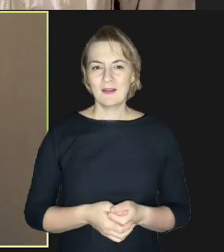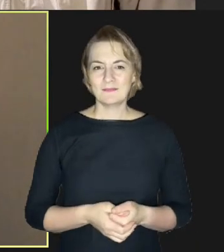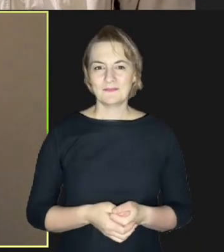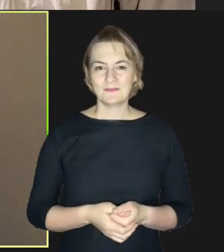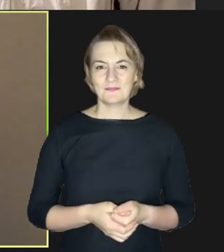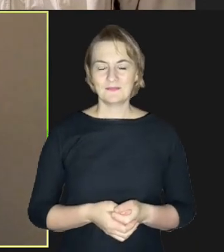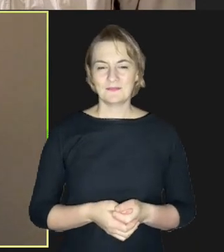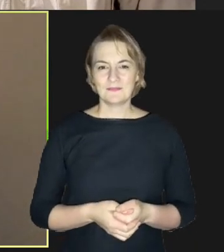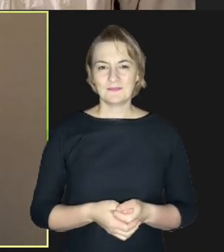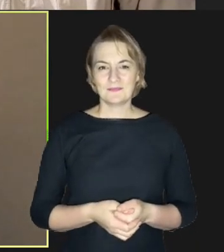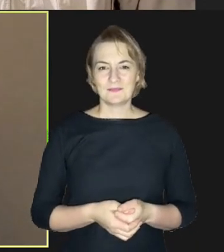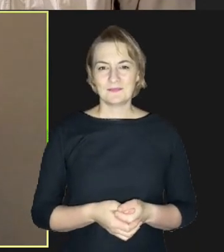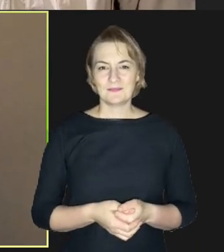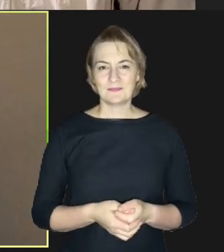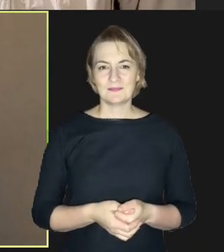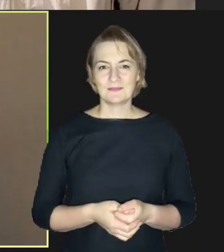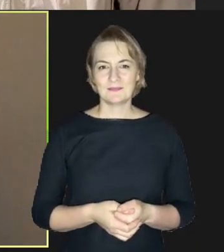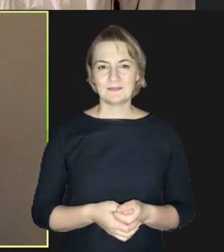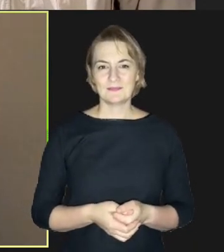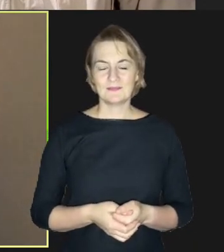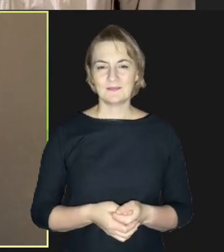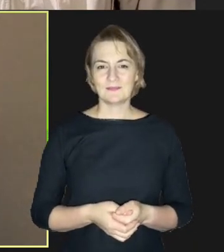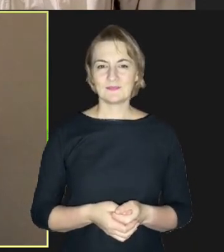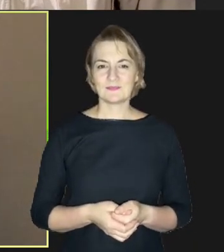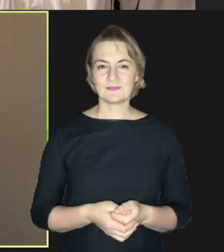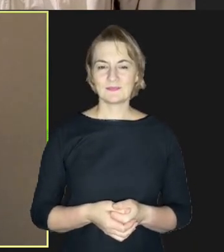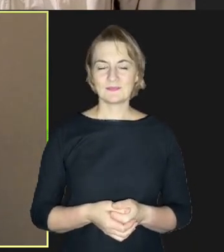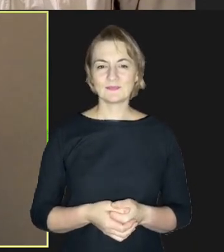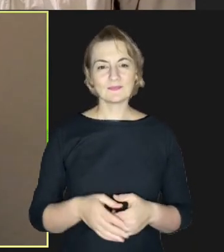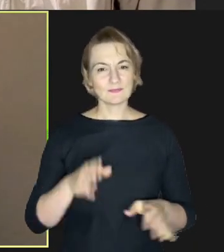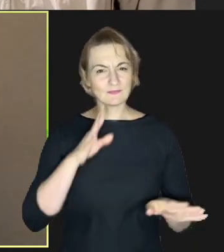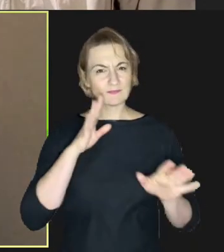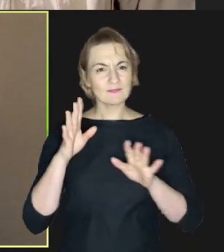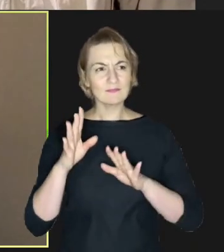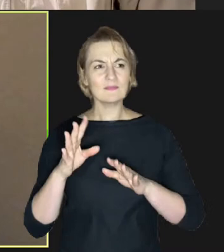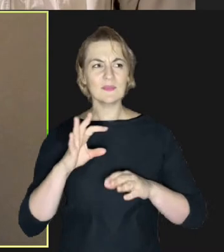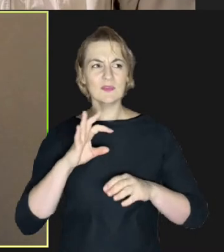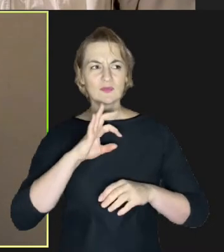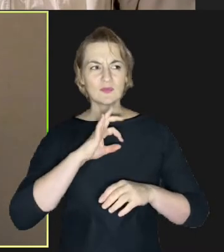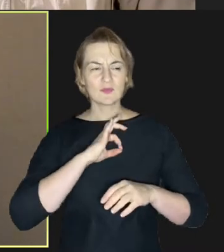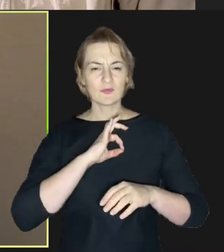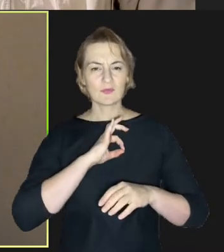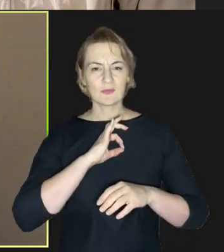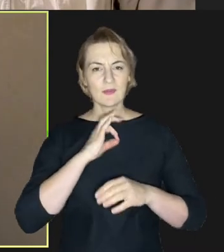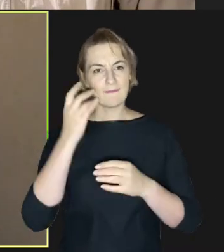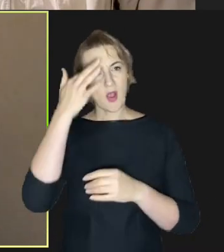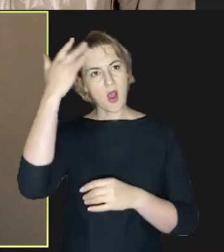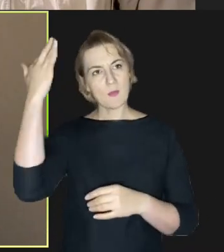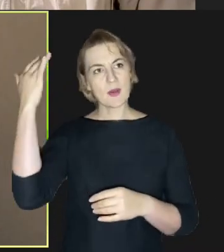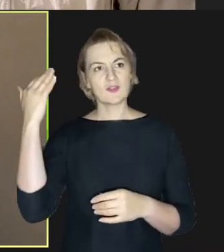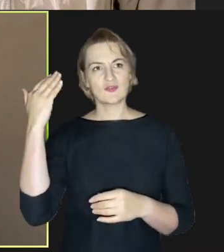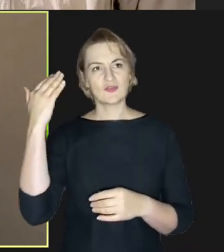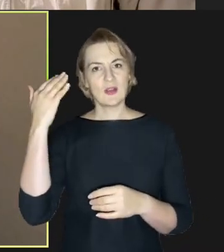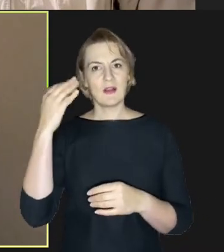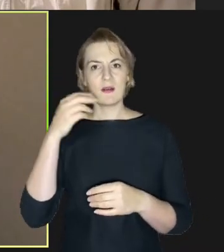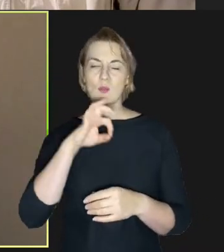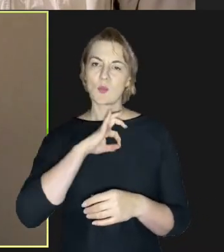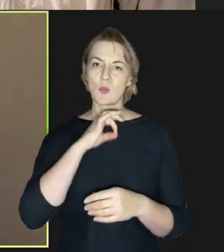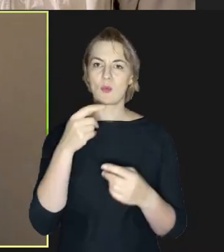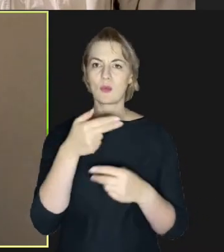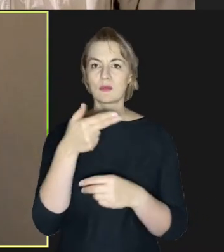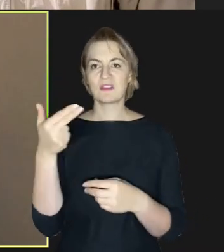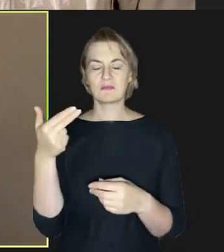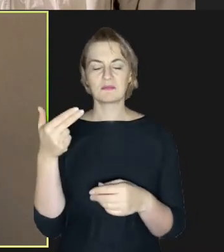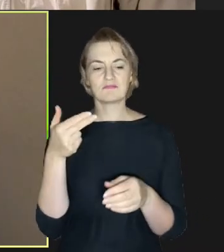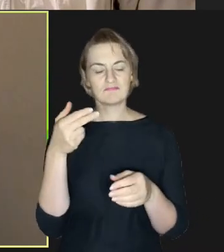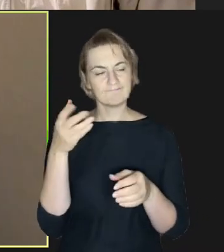jazdzić na jakimś poziomie, no, pozbywanie się różnych iluzji na własny temat. Iluzji,